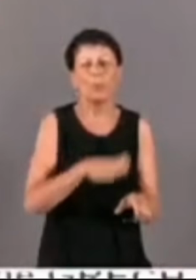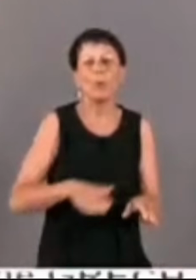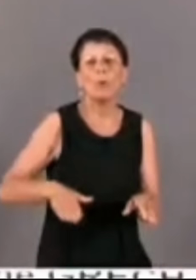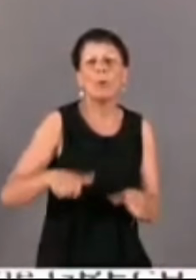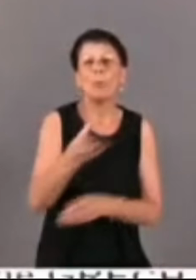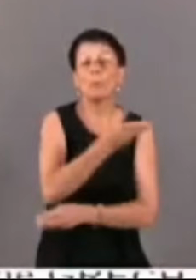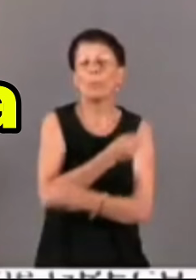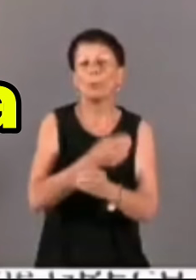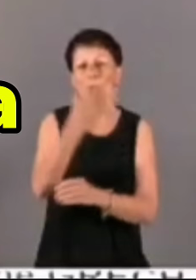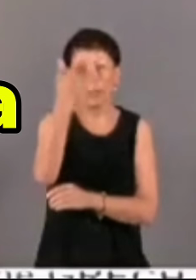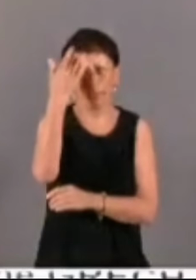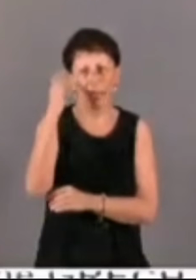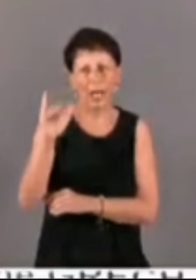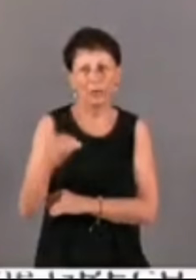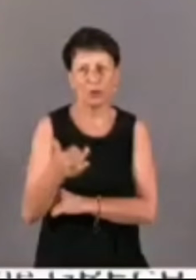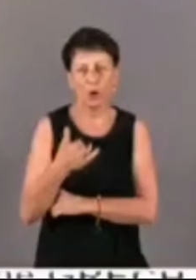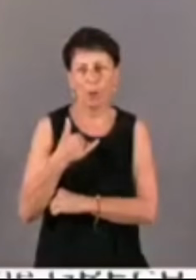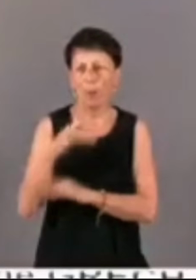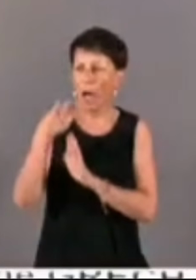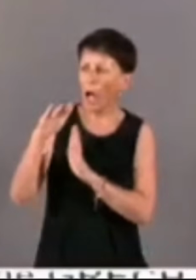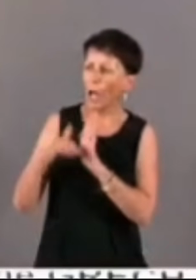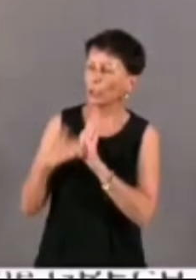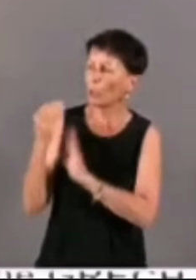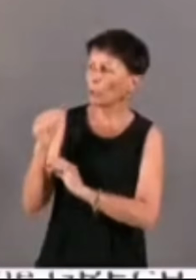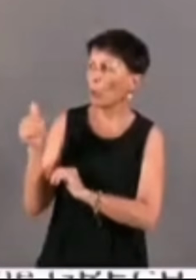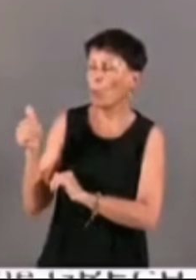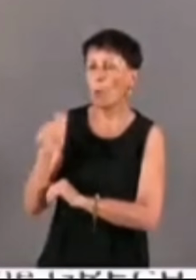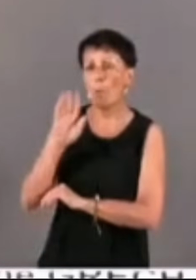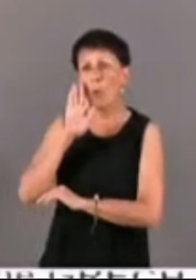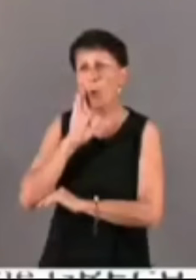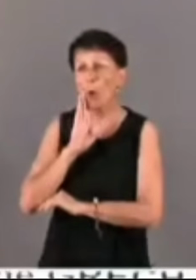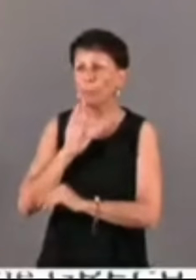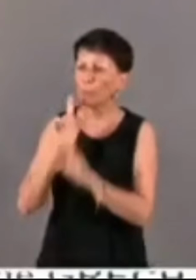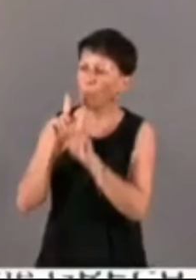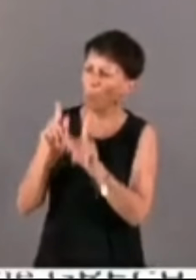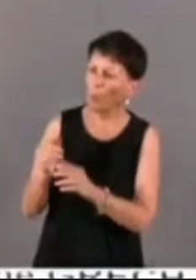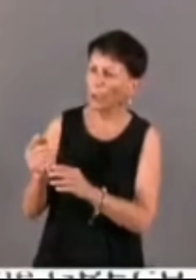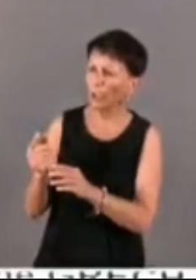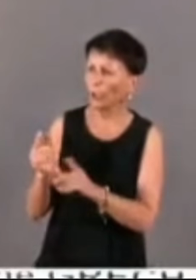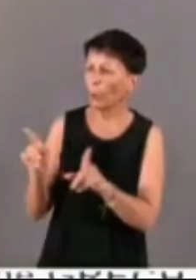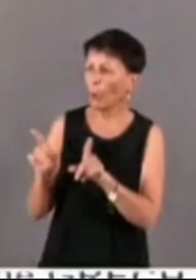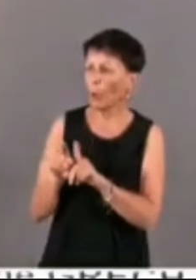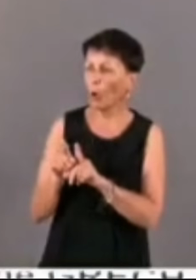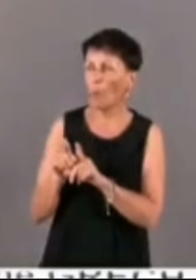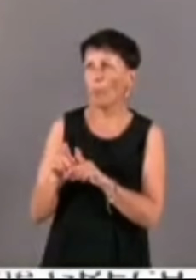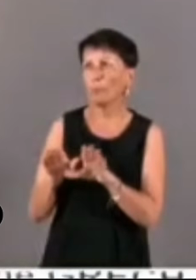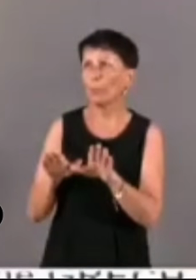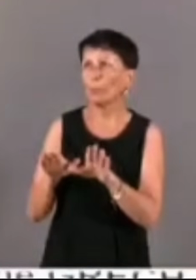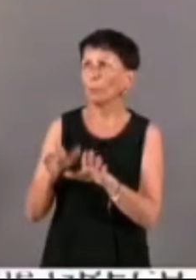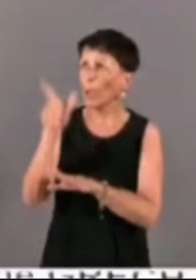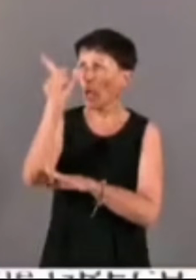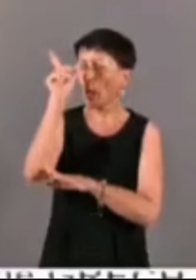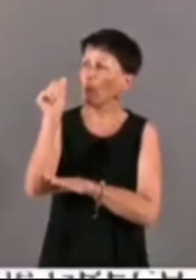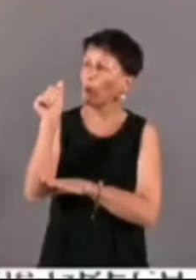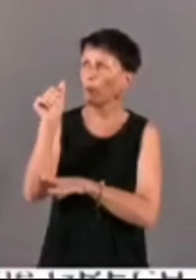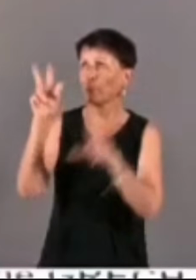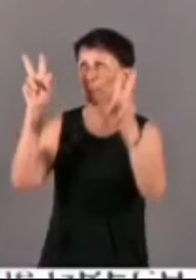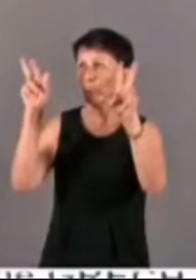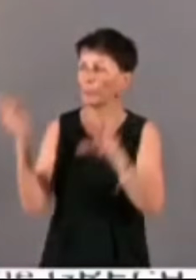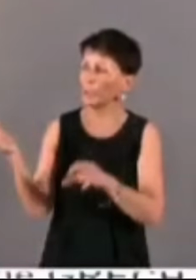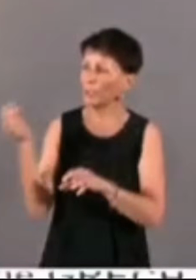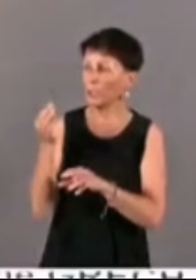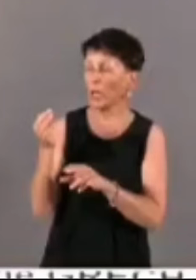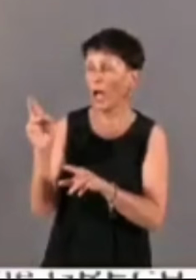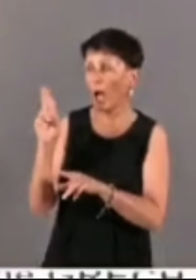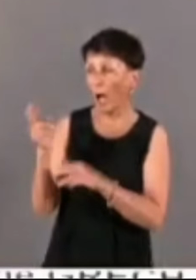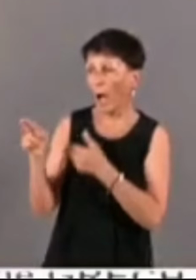votre adjoint à la sécurité qui a eu l'amabilité, la courtoisie et la démarche républicaine de me répondre. Il est l'un des rares qui